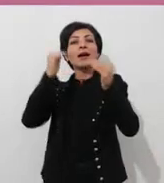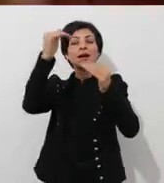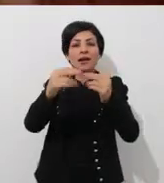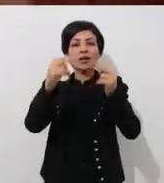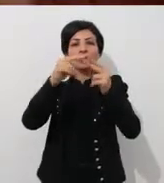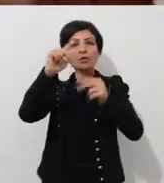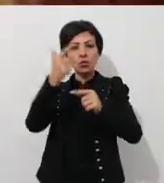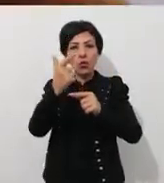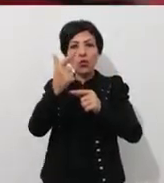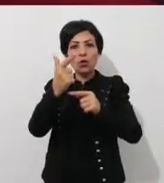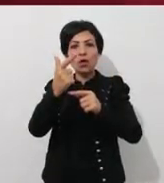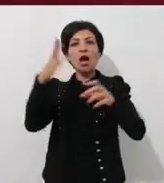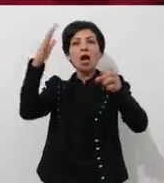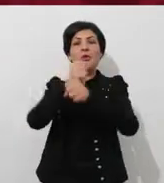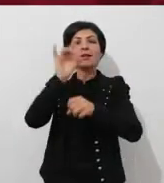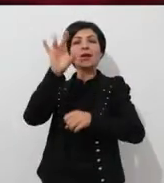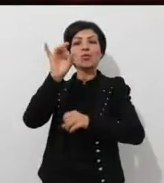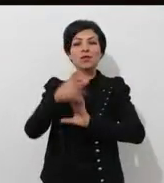عنديش مفاتيح. يخلي انا نحل لك.